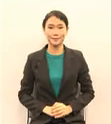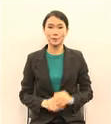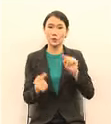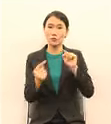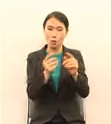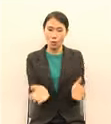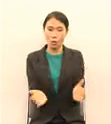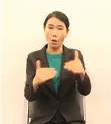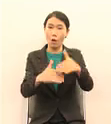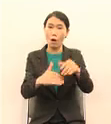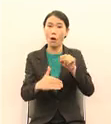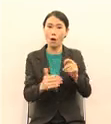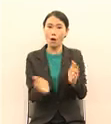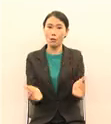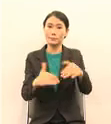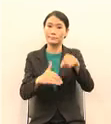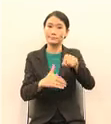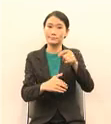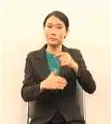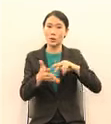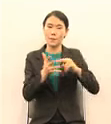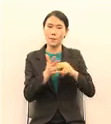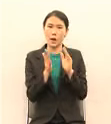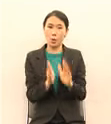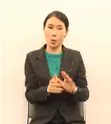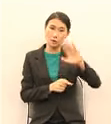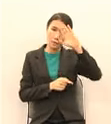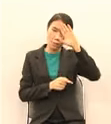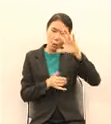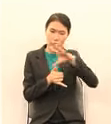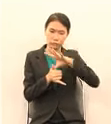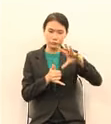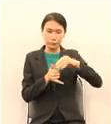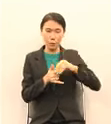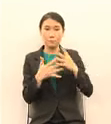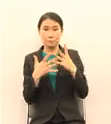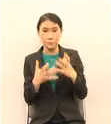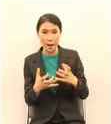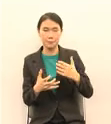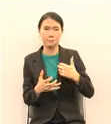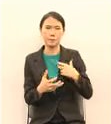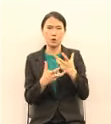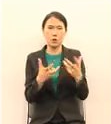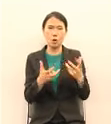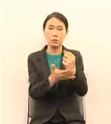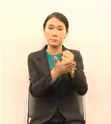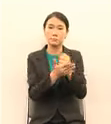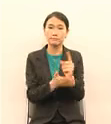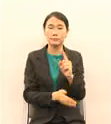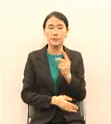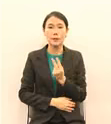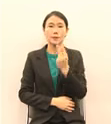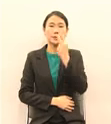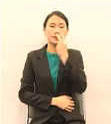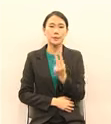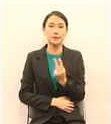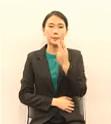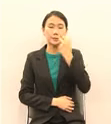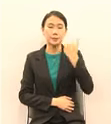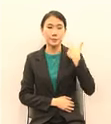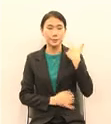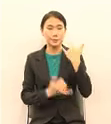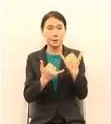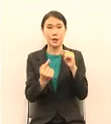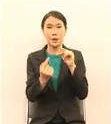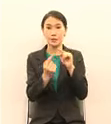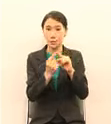ครับการเตรียมการห้องผู้ป่วยหนักนะครับการเตรียมการเรื่องเครื่องช่วยหายใจนะครับณปัจจุบันในเขตสุขภา